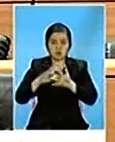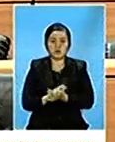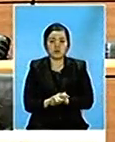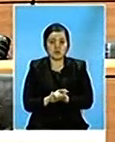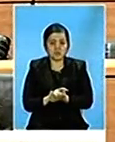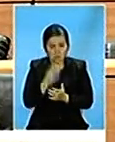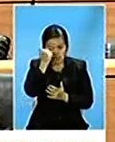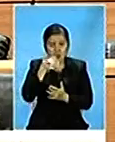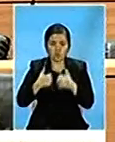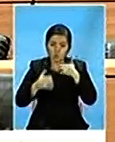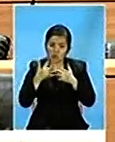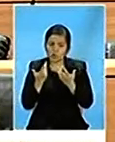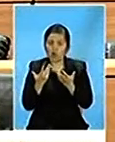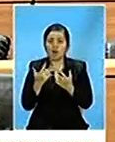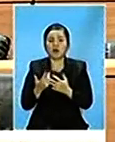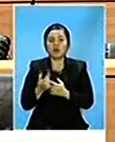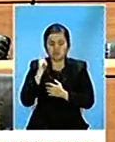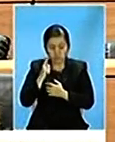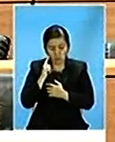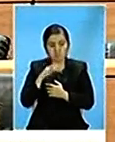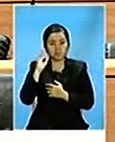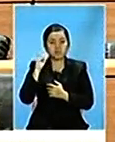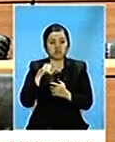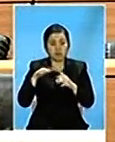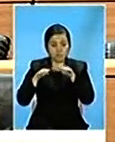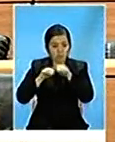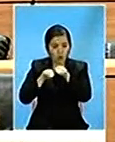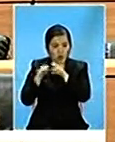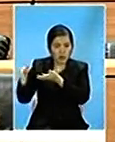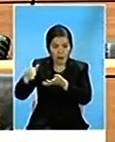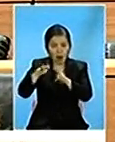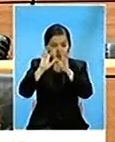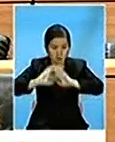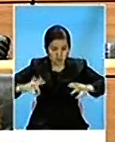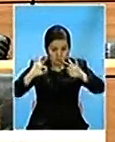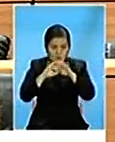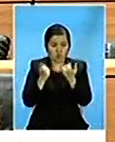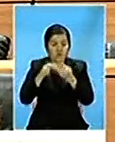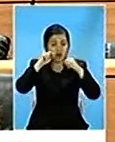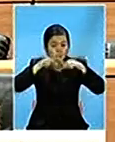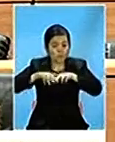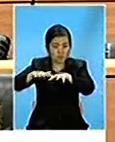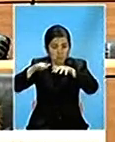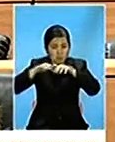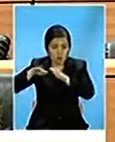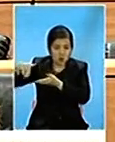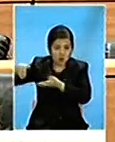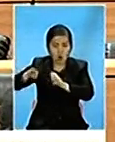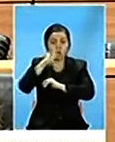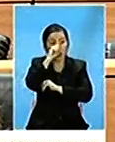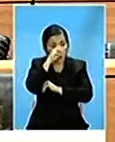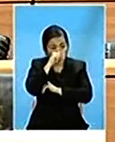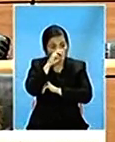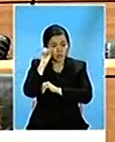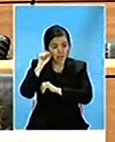สิครับเพราะว่าท่านจิรายุคงไม่ทราบมั้งครับว่าการระบายน้ำครั้งนี้เนี่ยเขาใช้คลองลาดพร้าวเป็นคลองในการทดสอบ